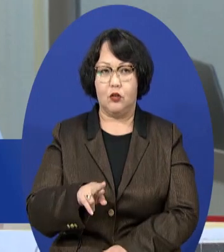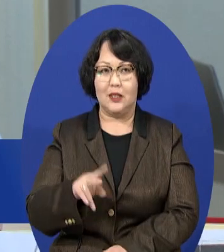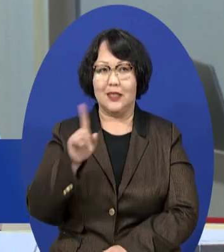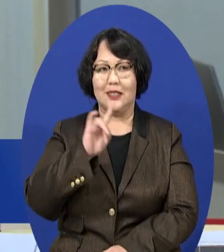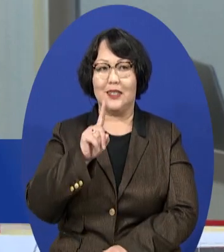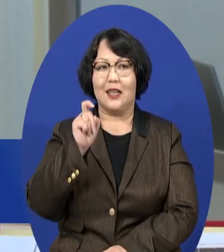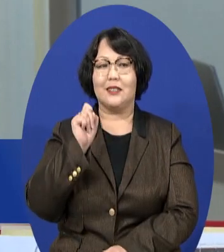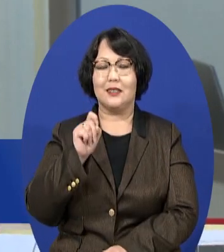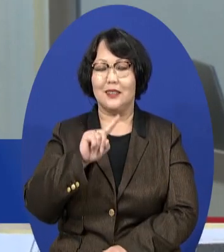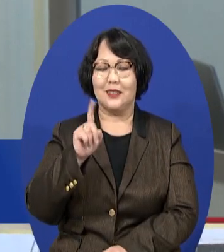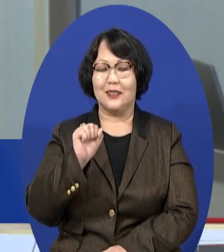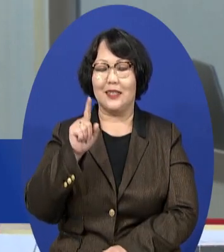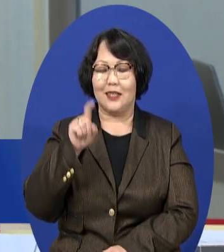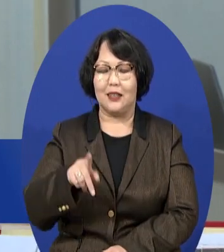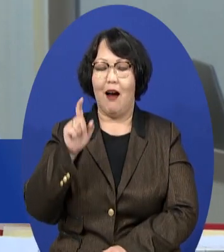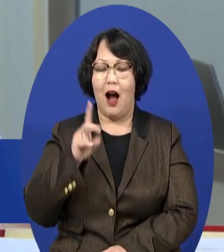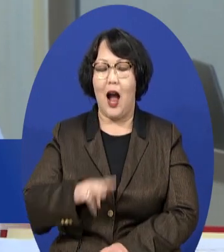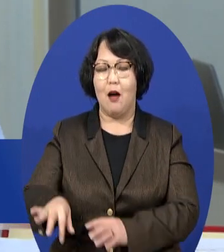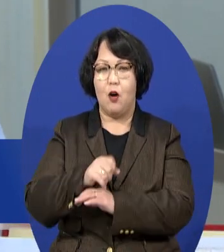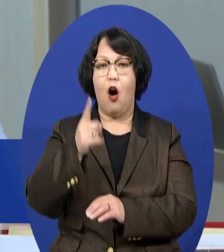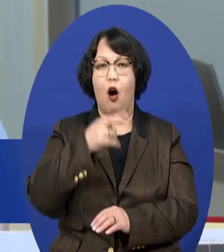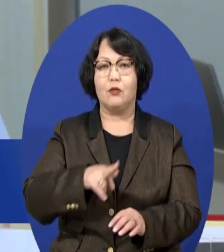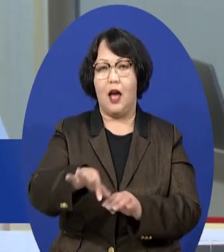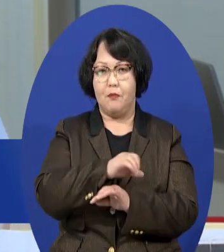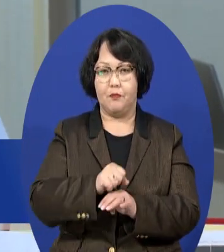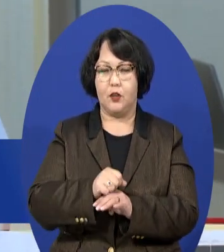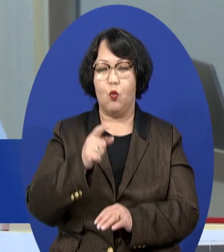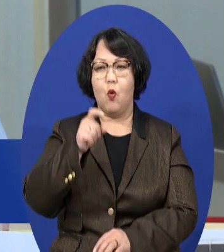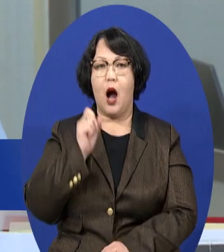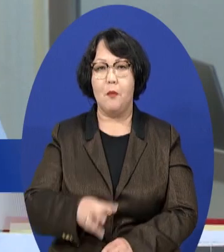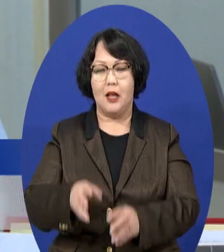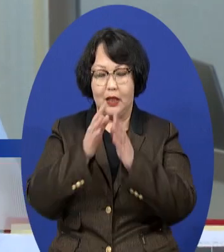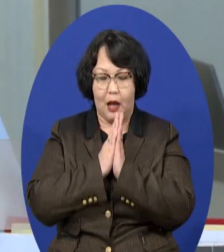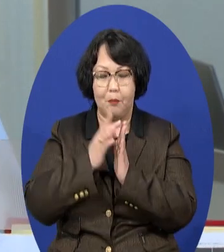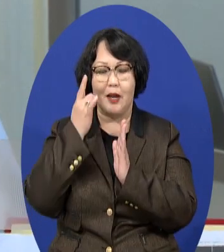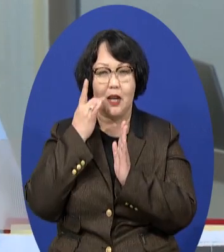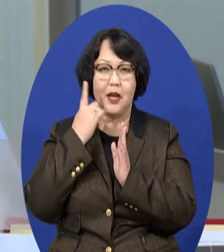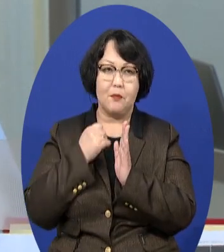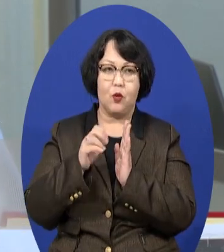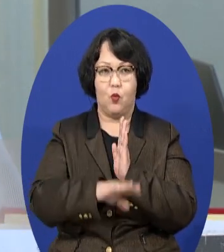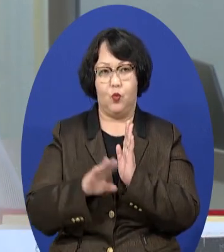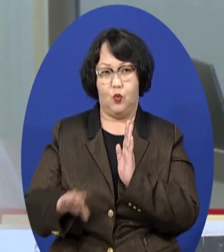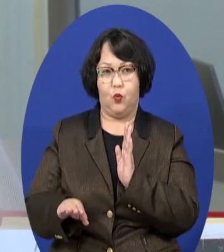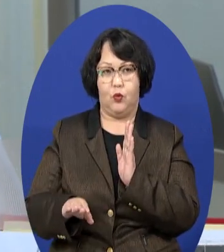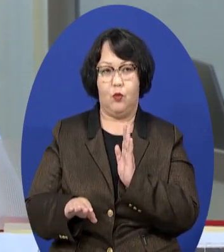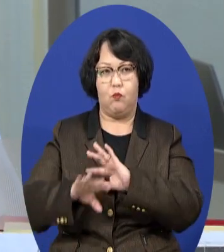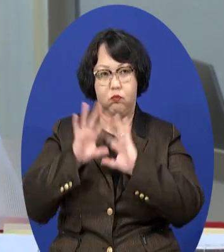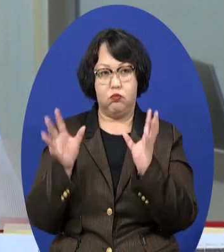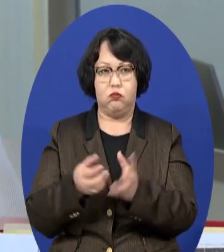Засагтхан аймагаас Ховдод нүүсэн мянгадуудын хүн амын одоо лам, хар, эрэм хүүхдүүдийн